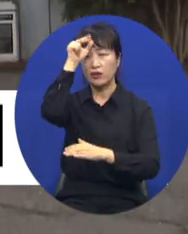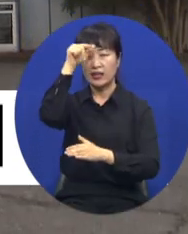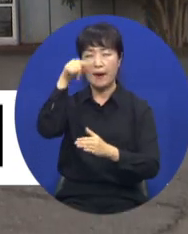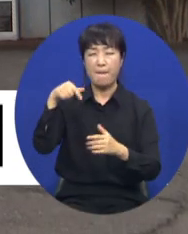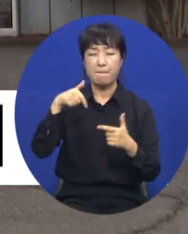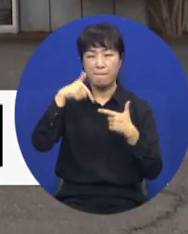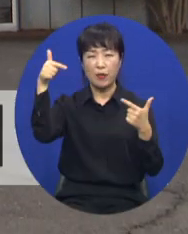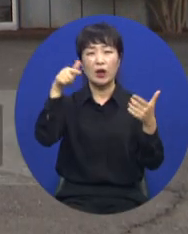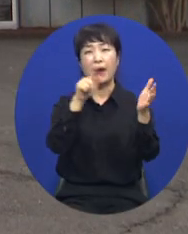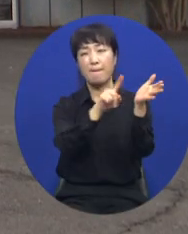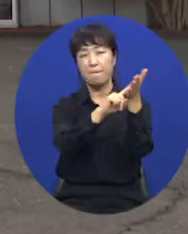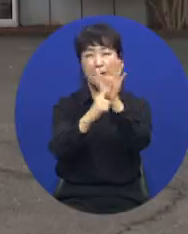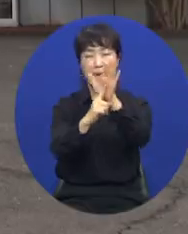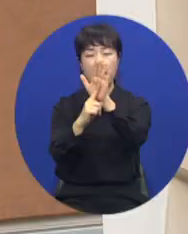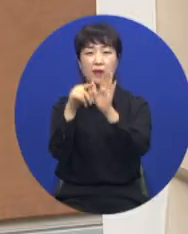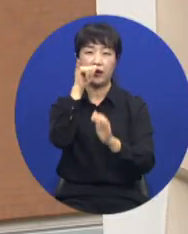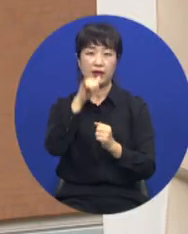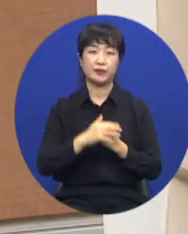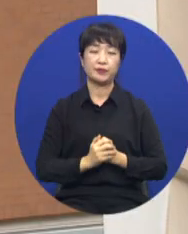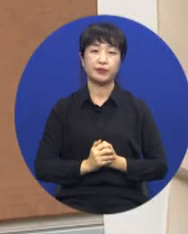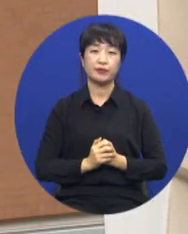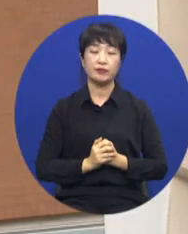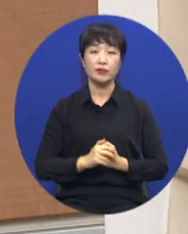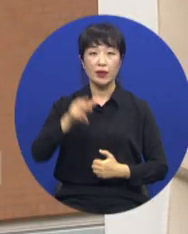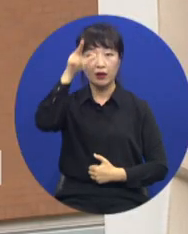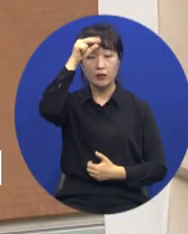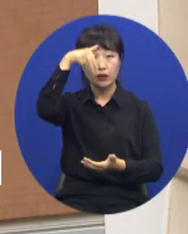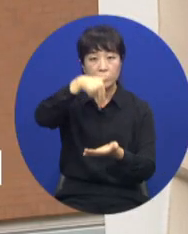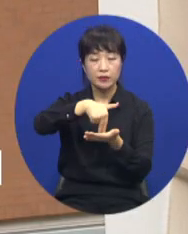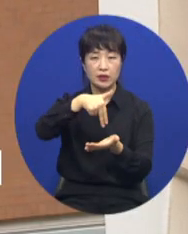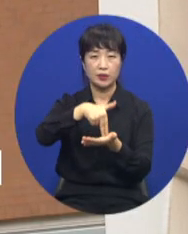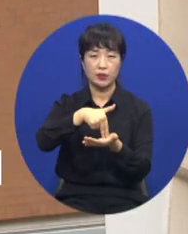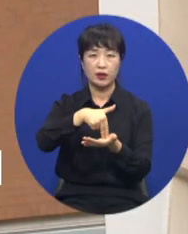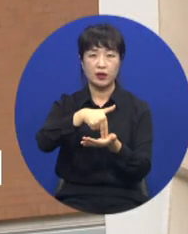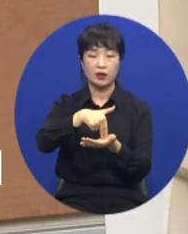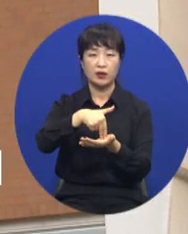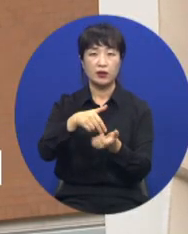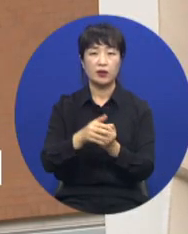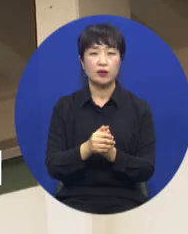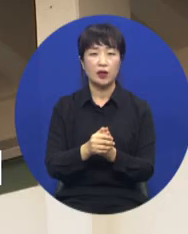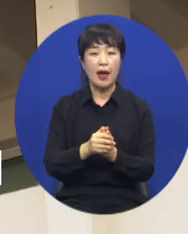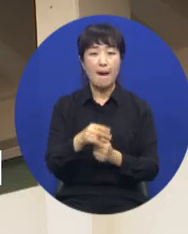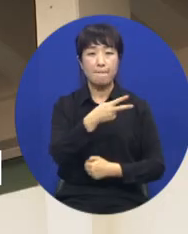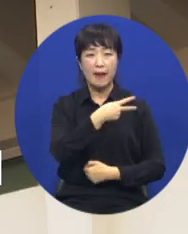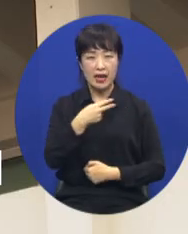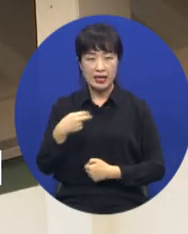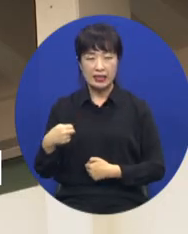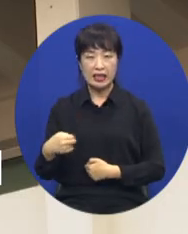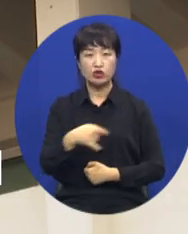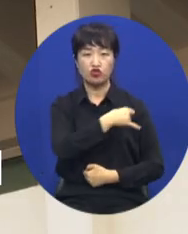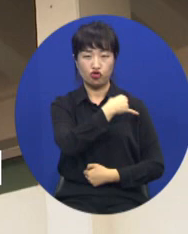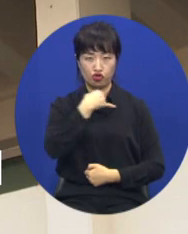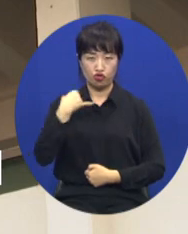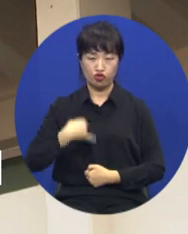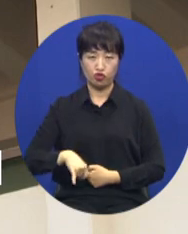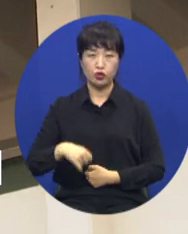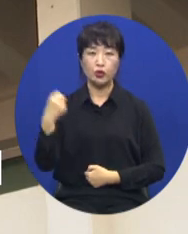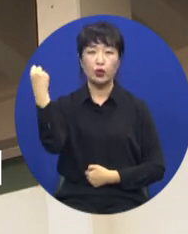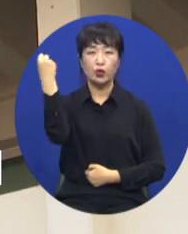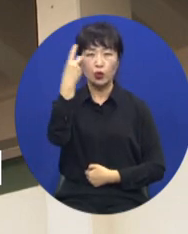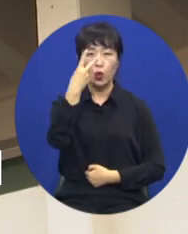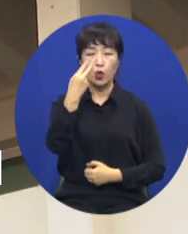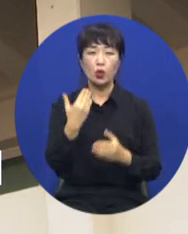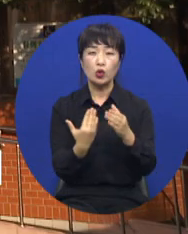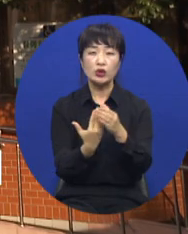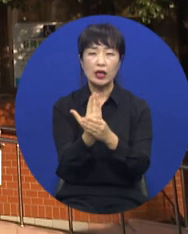수배를 요청했습니다. 경찰은 또 이들의 출신 국가인 말레이시아와 중국, 그리고 사건